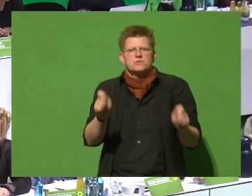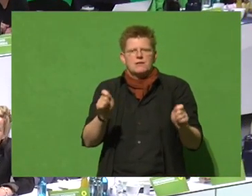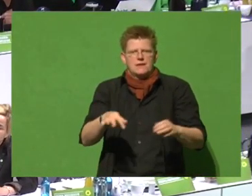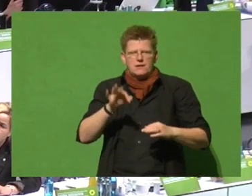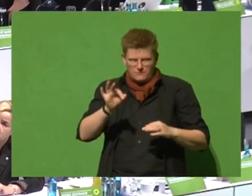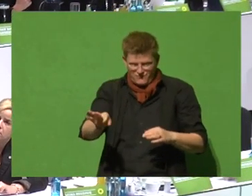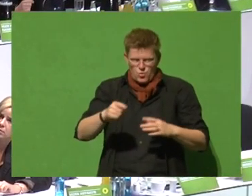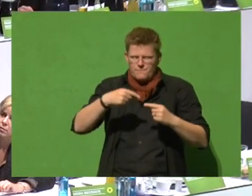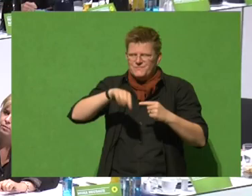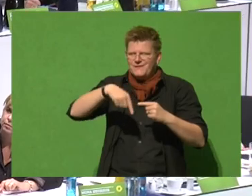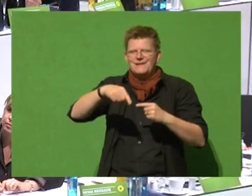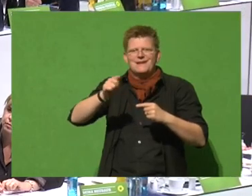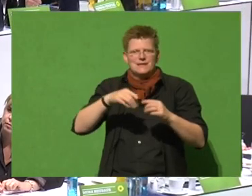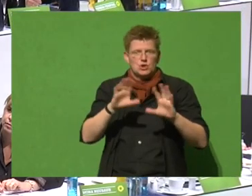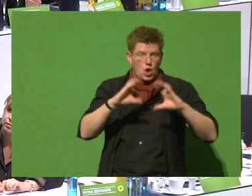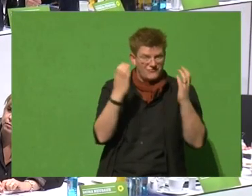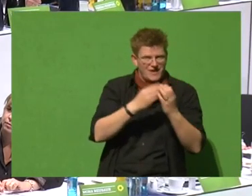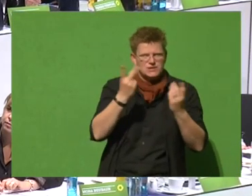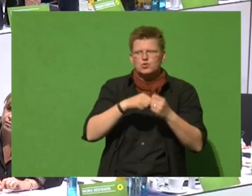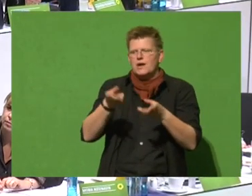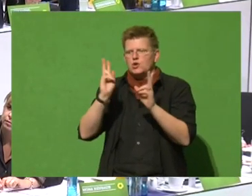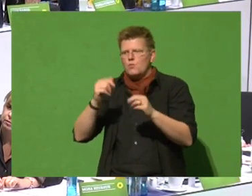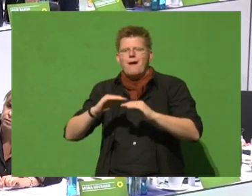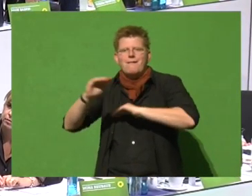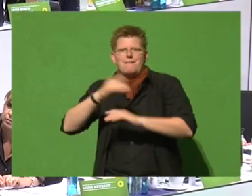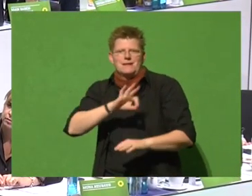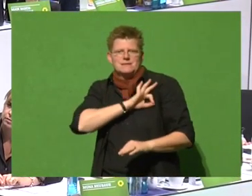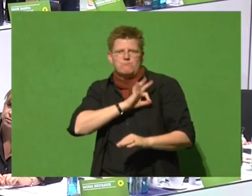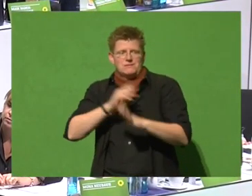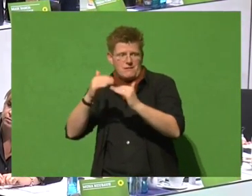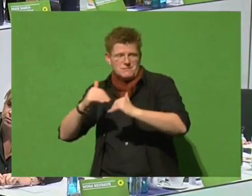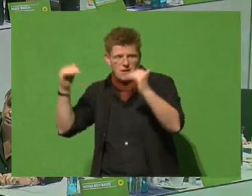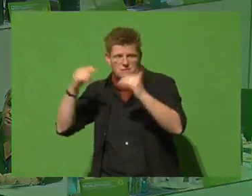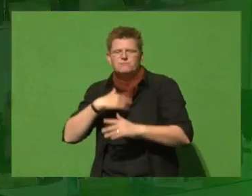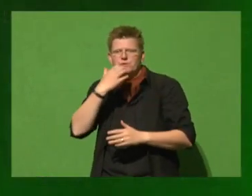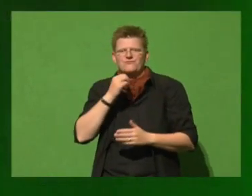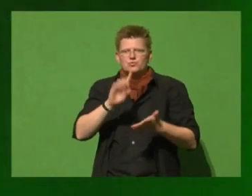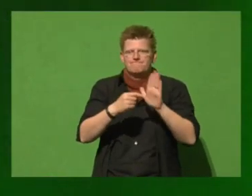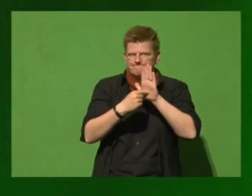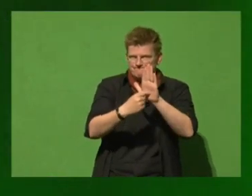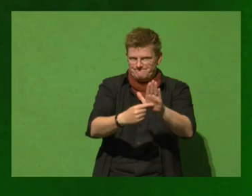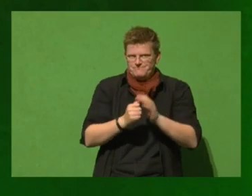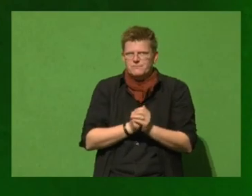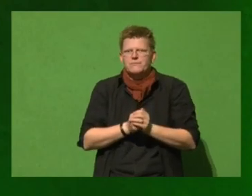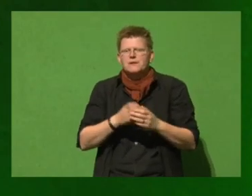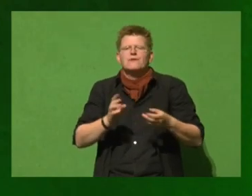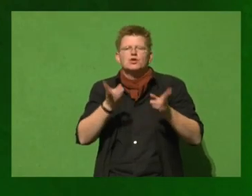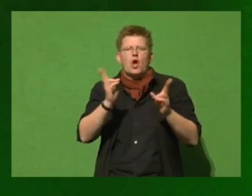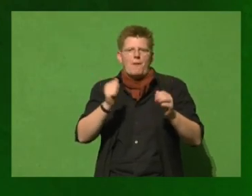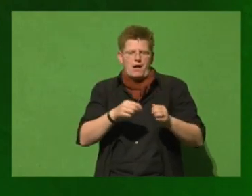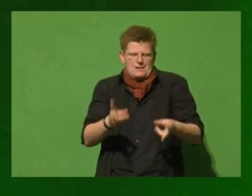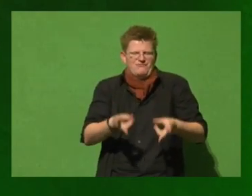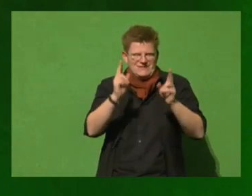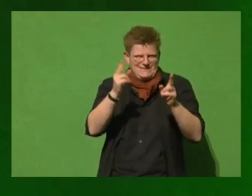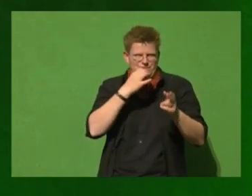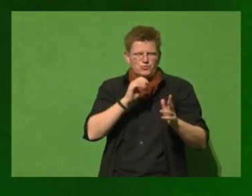und bei regulären Landesparteiräten wollen wir eine moderate Antragsfrist vorschlagen bei Änderungsanträgen. Und als weiteren Punkt wollen